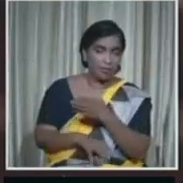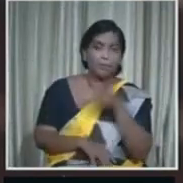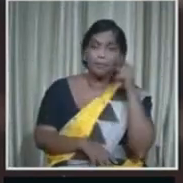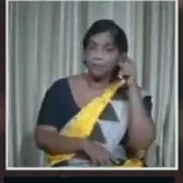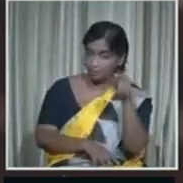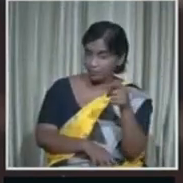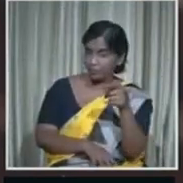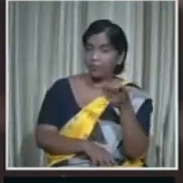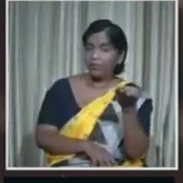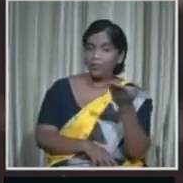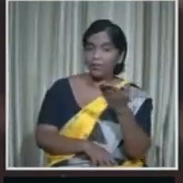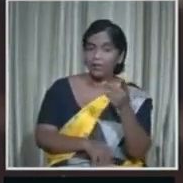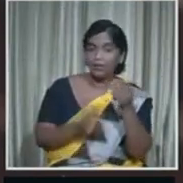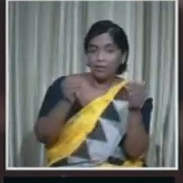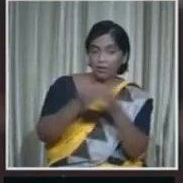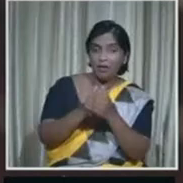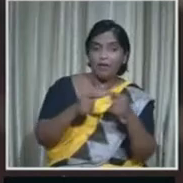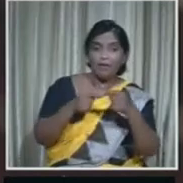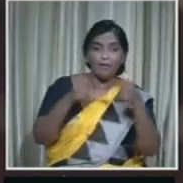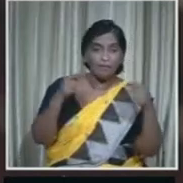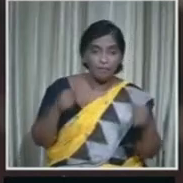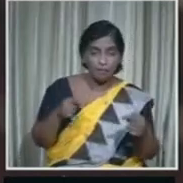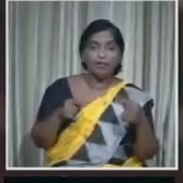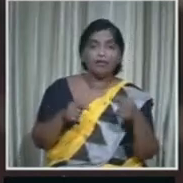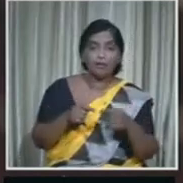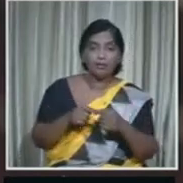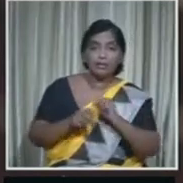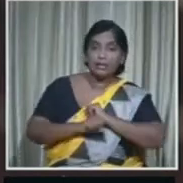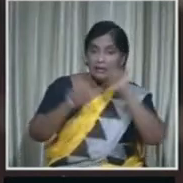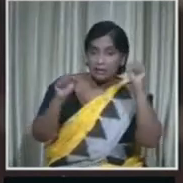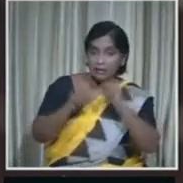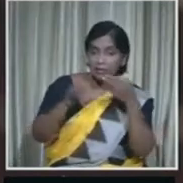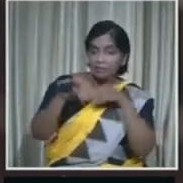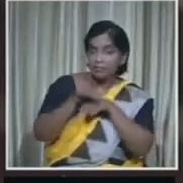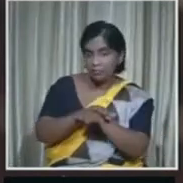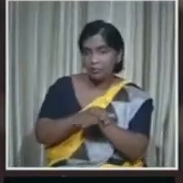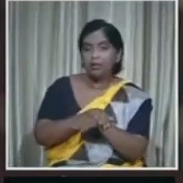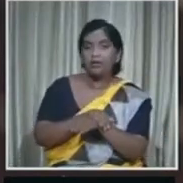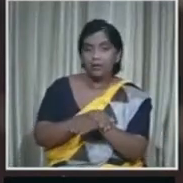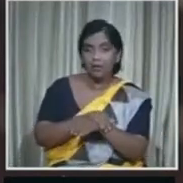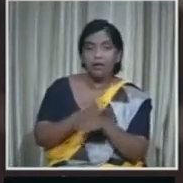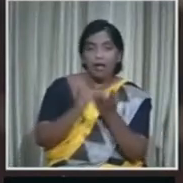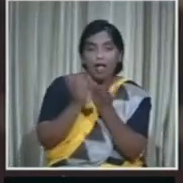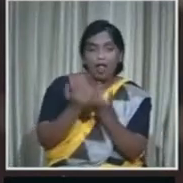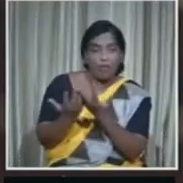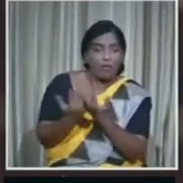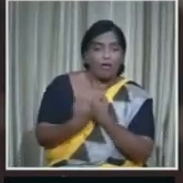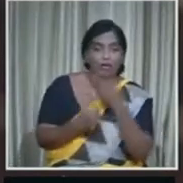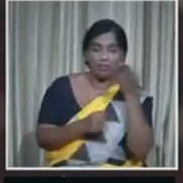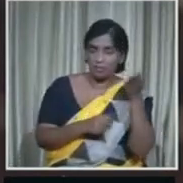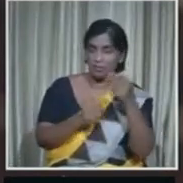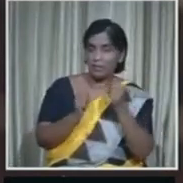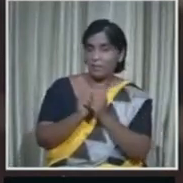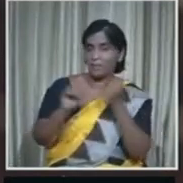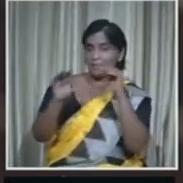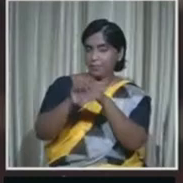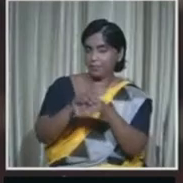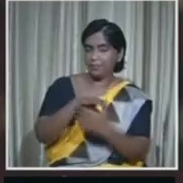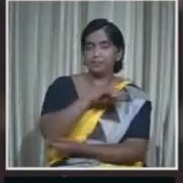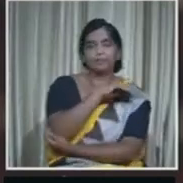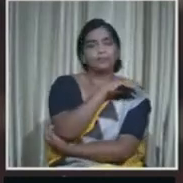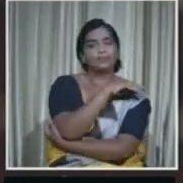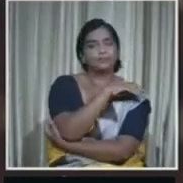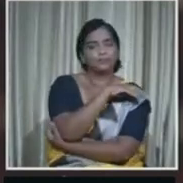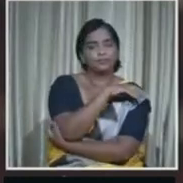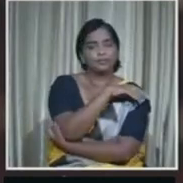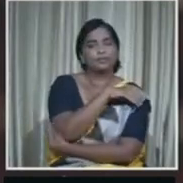ඔබතුමාලා හෙමින් ඇවිල්ලා විපක්ෂය මේ උද්ඝෝෂණ කරද්දී ඒවට රිංගලා ඒකේ ලකුණු ටිකක් ගන්න නැත තමුන්නාස ලක්ෂණක කියලා. ඒ නිසා